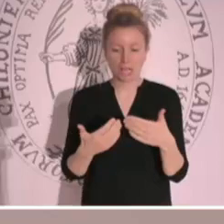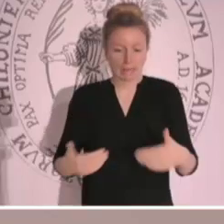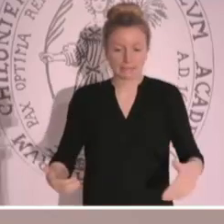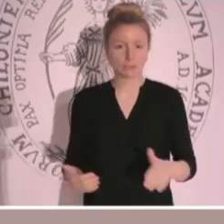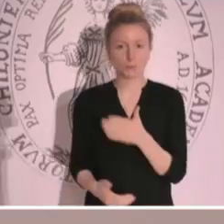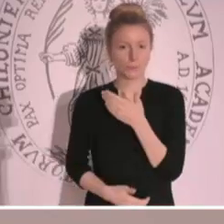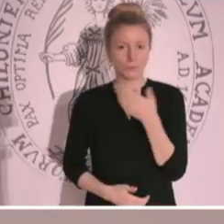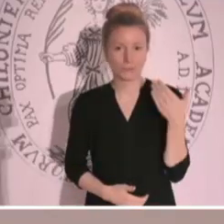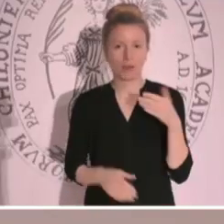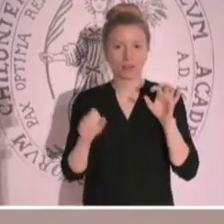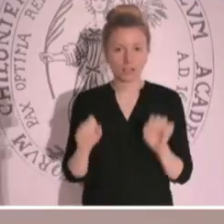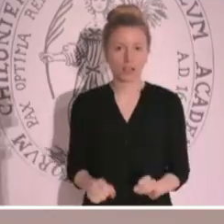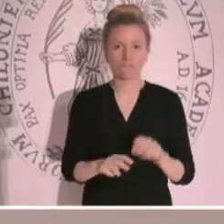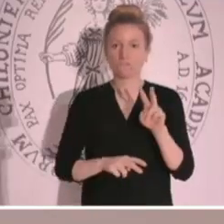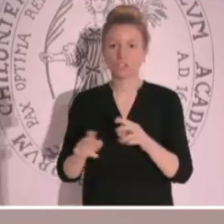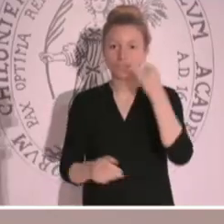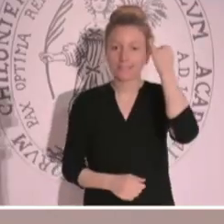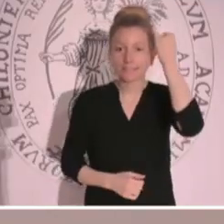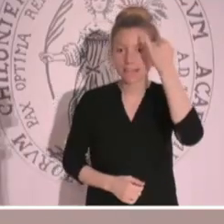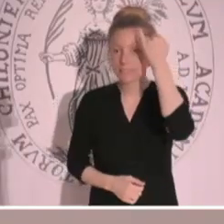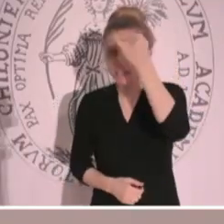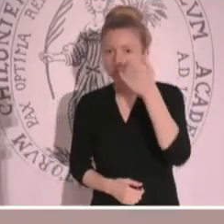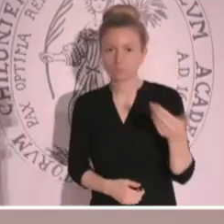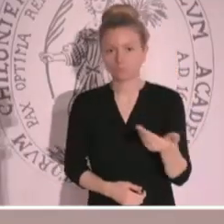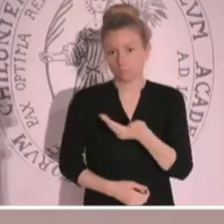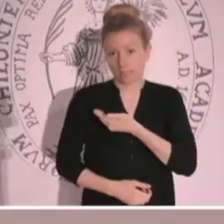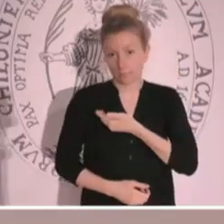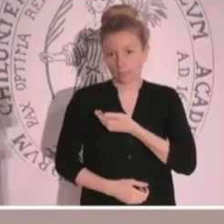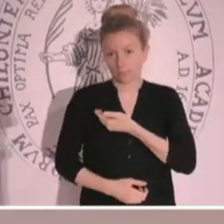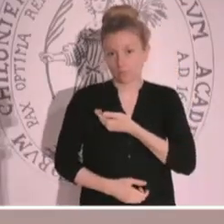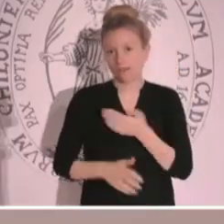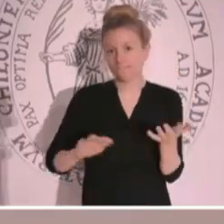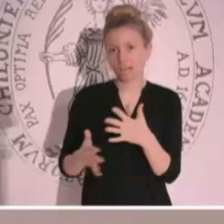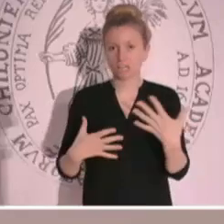über Anregungen von euch. Wenn ihr merkt, so Mensch, das wäre doch mal cool, dann